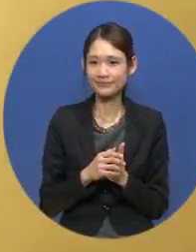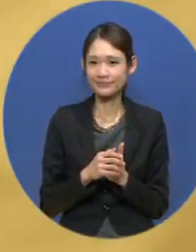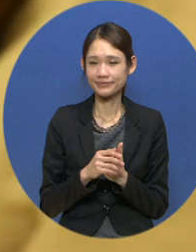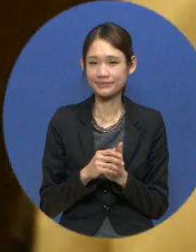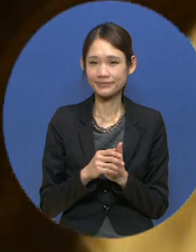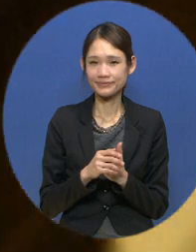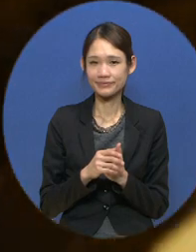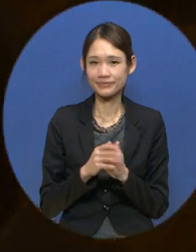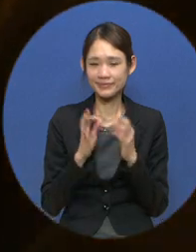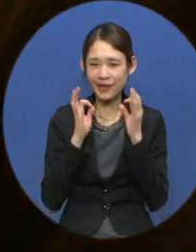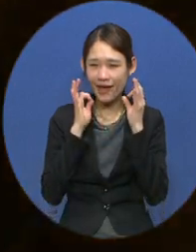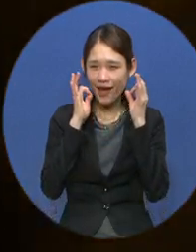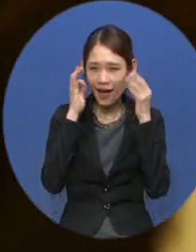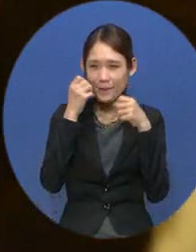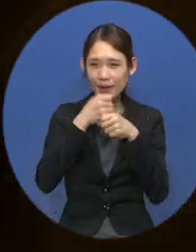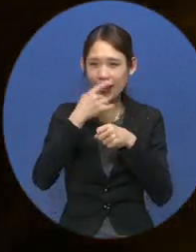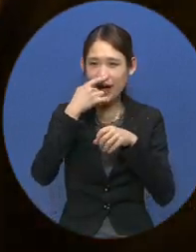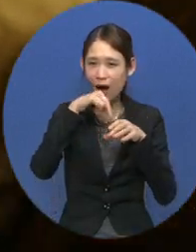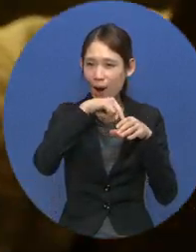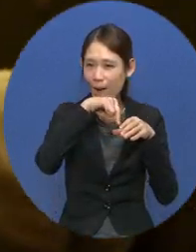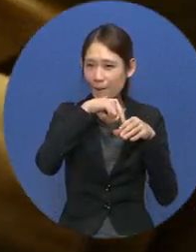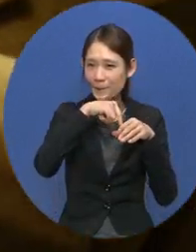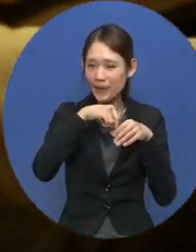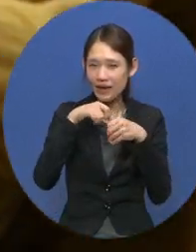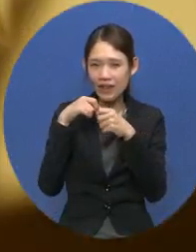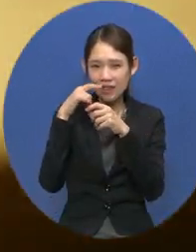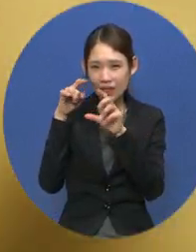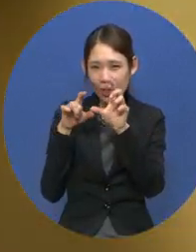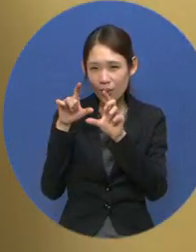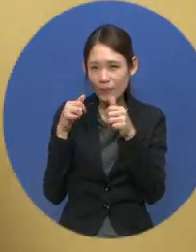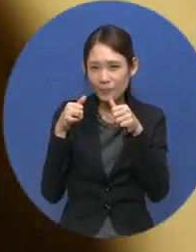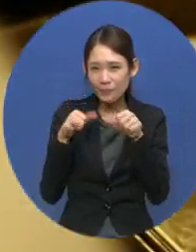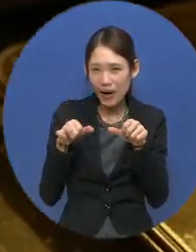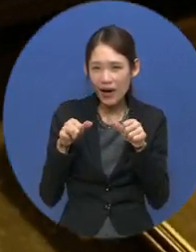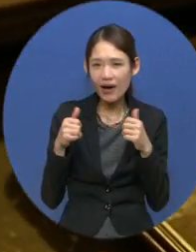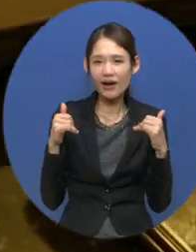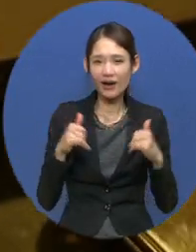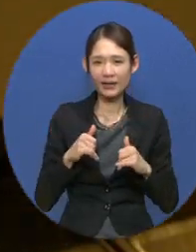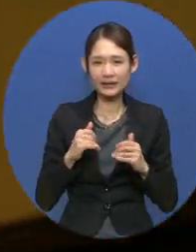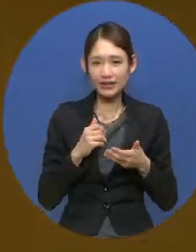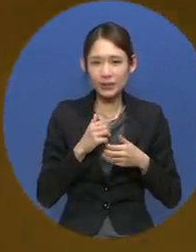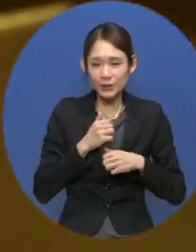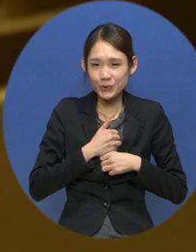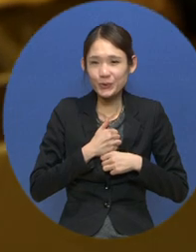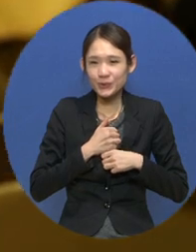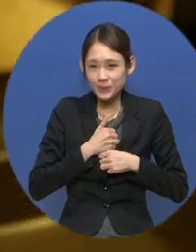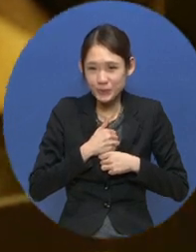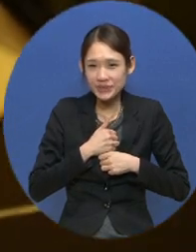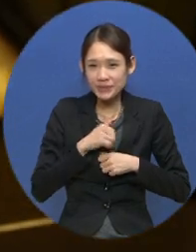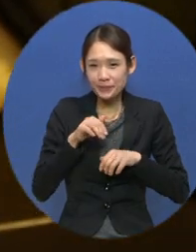정성껏 만든 커피가 행여 망가질까 조심스럽게 걸음을 옮기는데요.